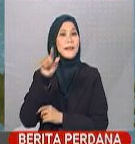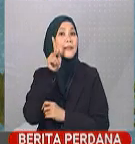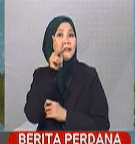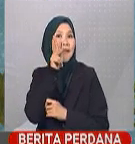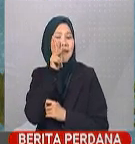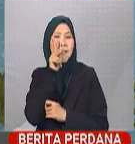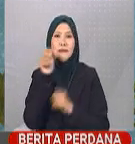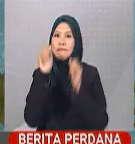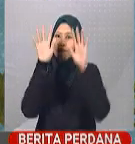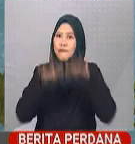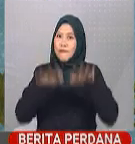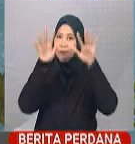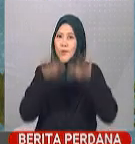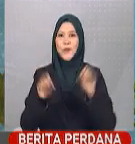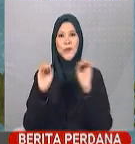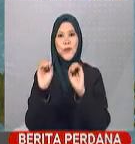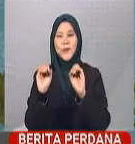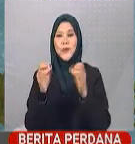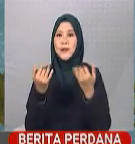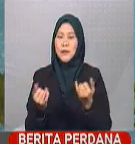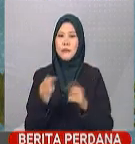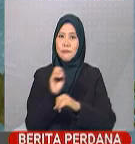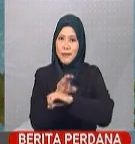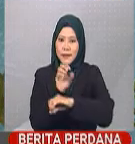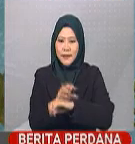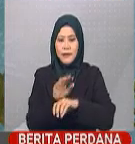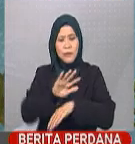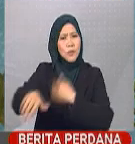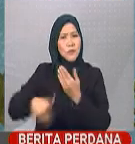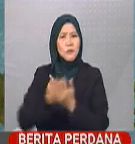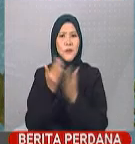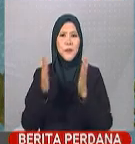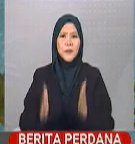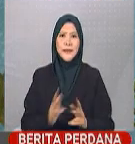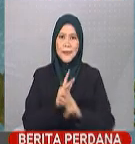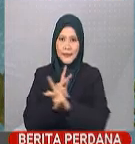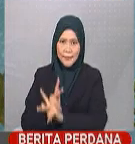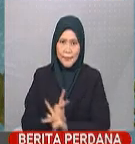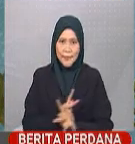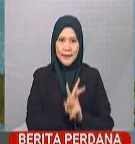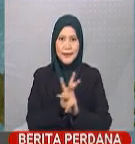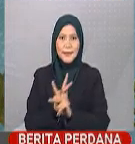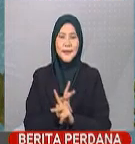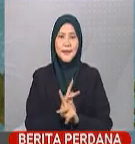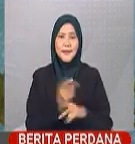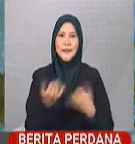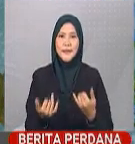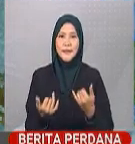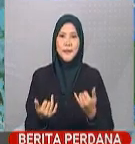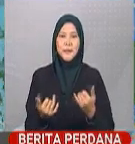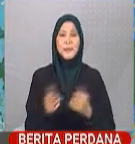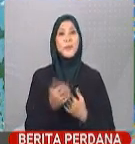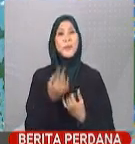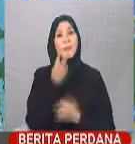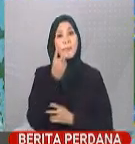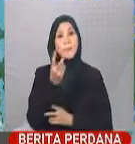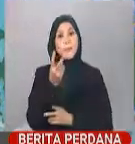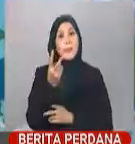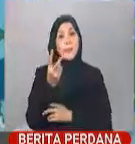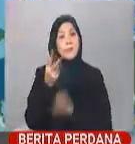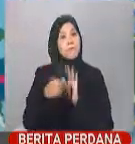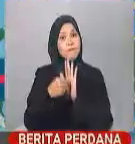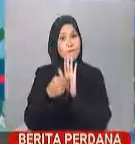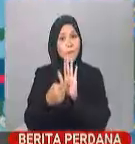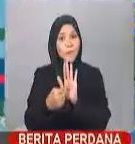tanpa hujan. Sehubungan dengan itu, Map Malaysia menasihatkan penduduk setempat agar sentiasa berwaspada pada ketika ini. Kita lihat kepada